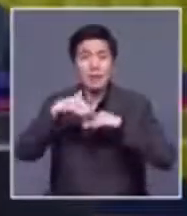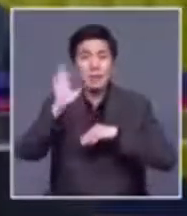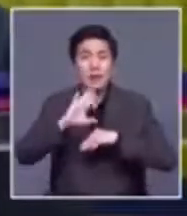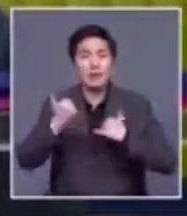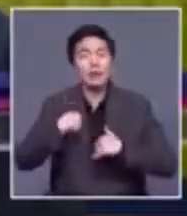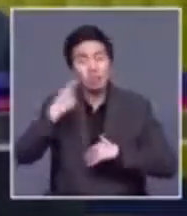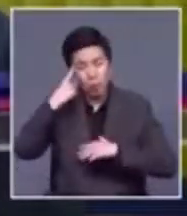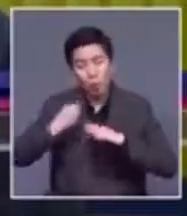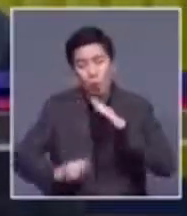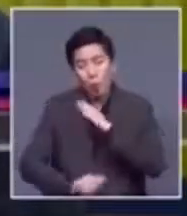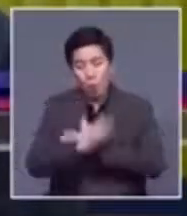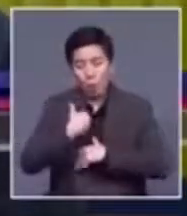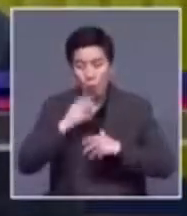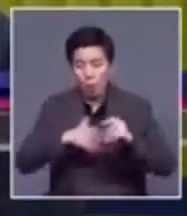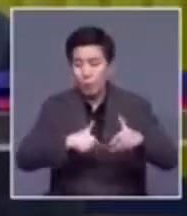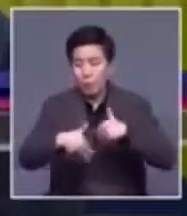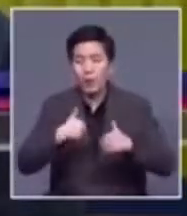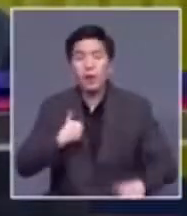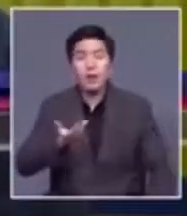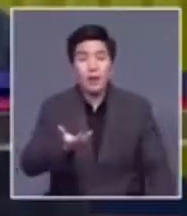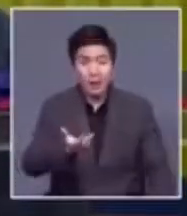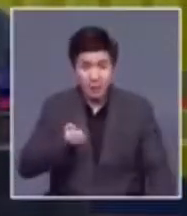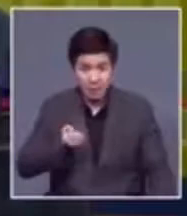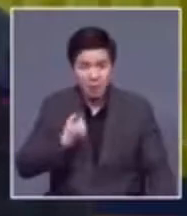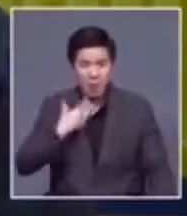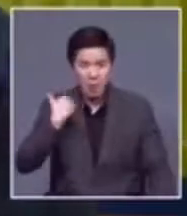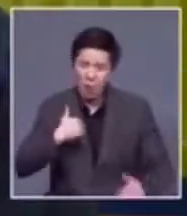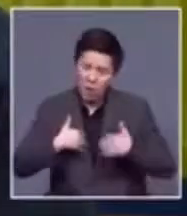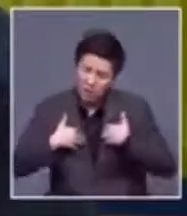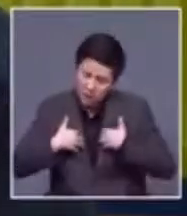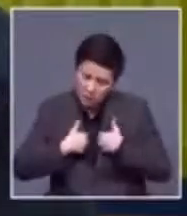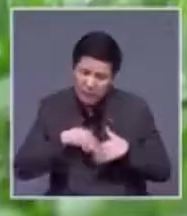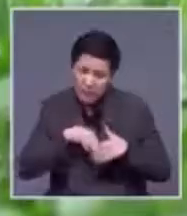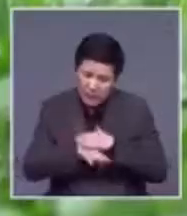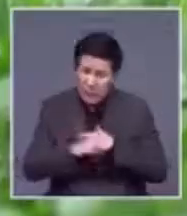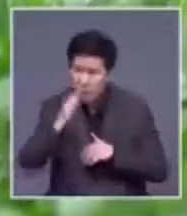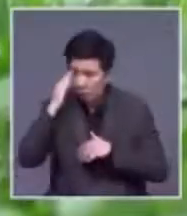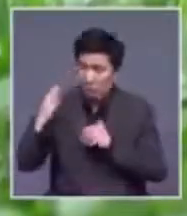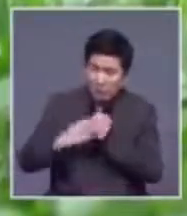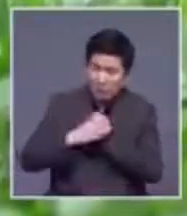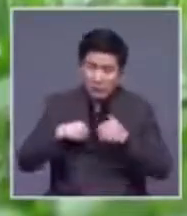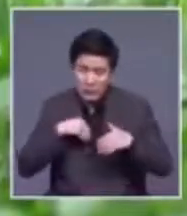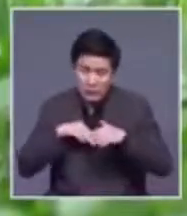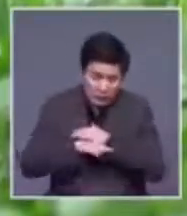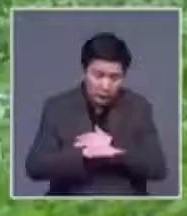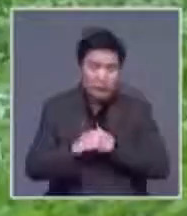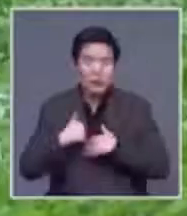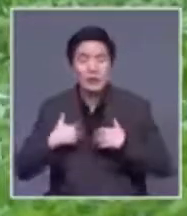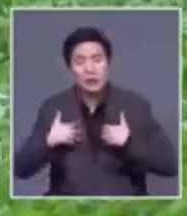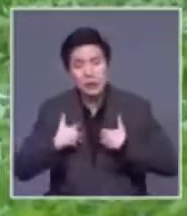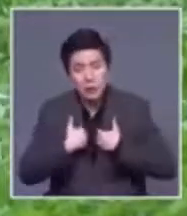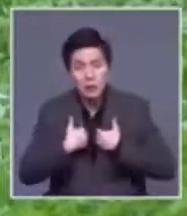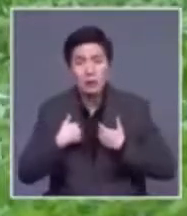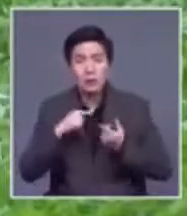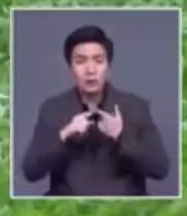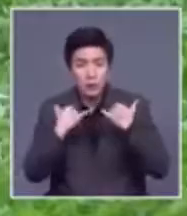งที่ชาวบ้านจะได้รับเพราะว่าเมื่อก่อนเนี่ยเราเหนื่อยกับการหนีเหนื่อยกับการอะไรอย่างงี้นะครับ